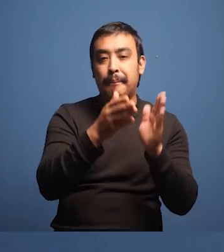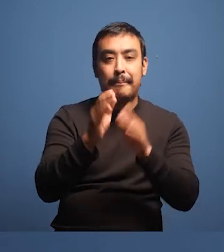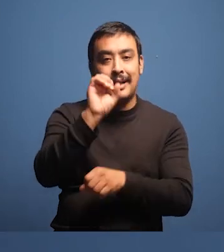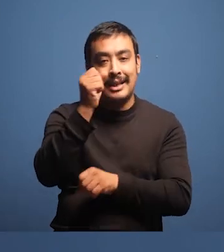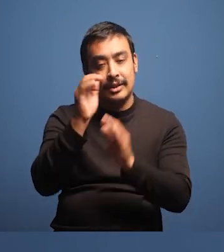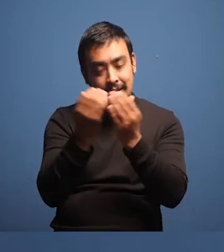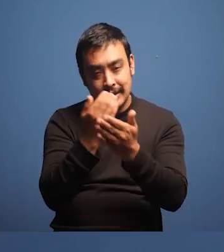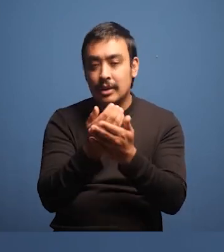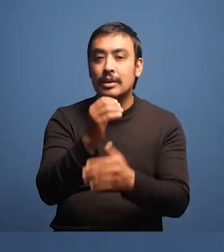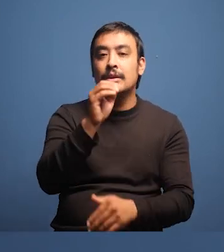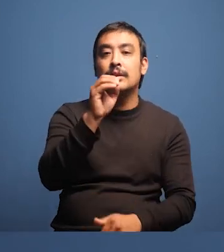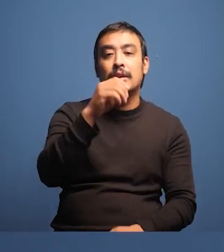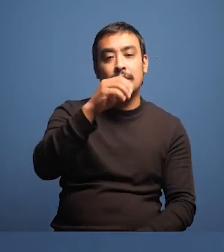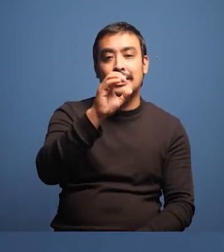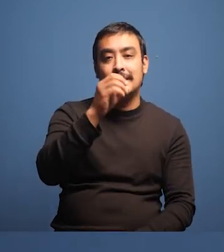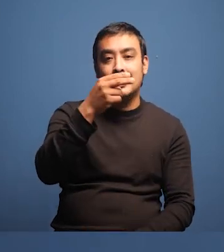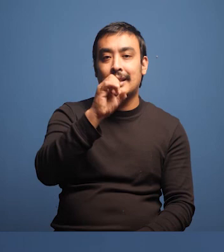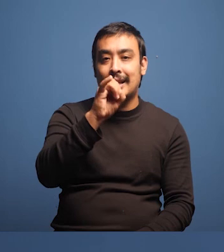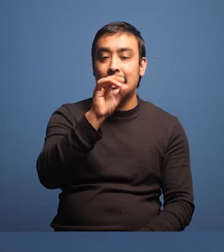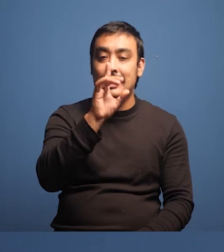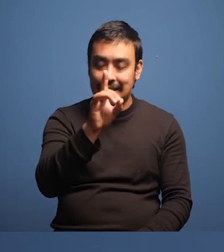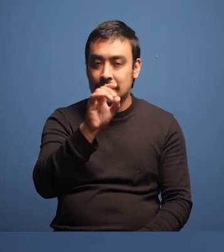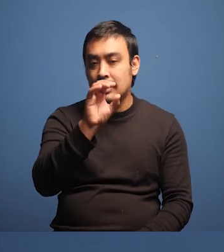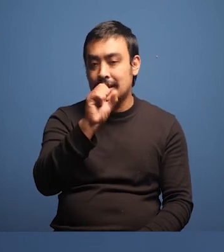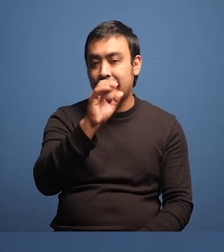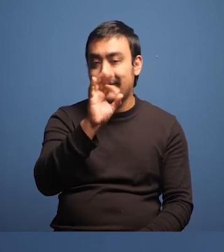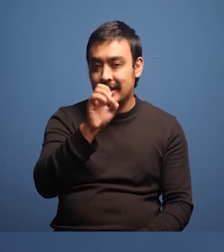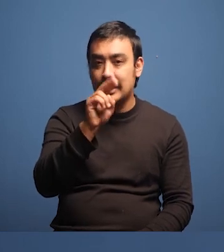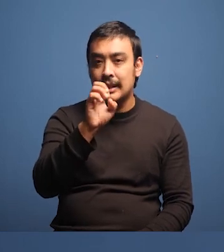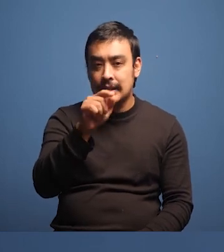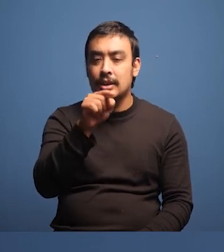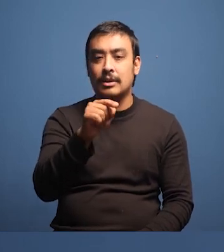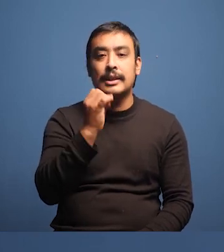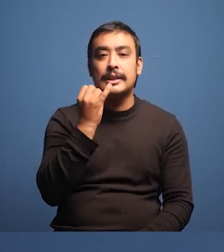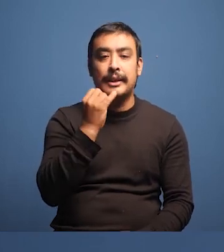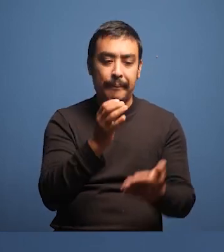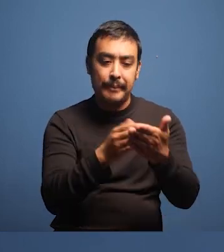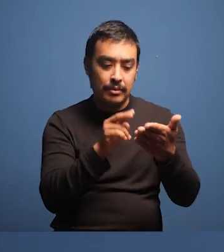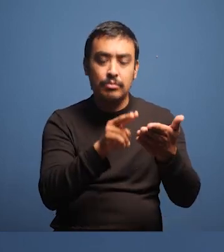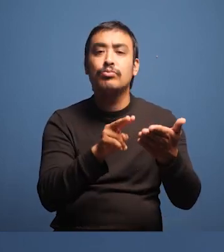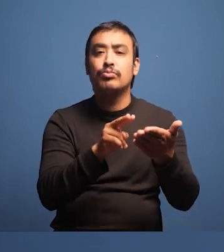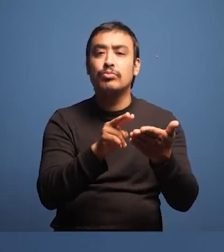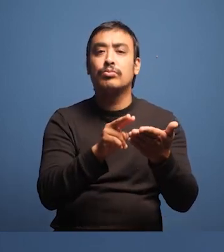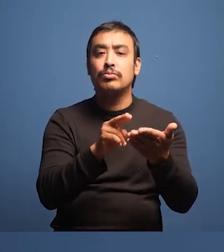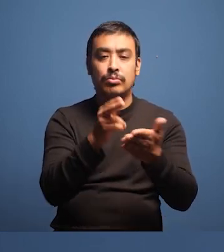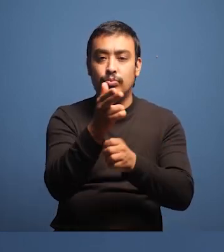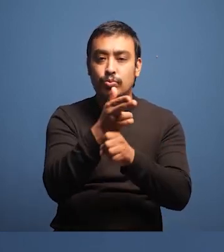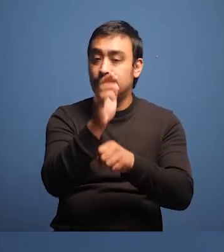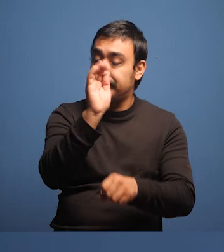सेफ नेटको अफिसियल फेसबुक पेज या फिर इन्स्टाग्राम पेजमा गएर चाहिँ हजुरले यो लाइभ सेसनलाई चाहिँ हेर्न सक्नुहुन्छ। र हामी